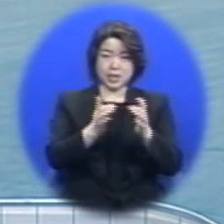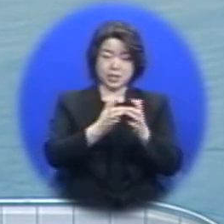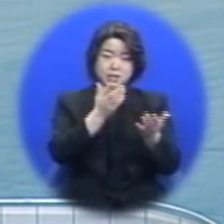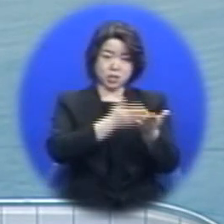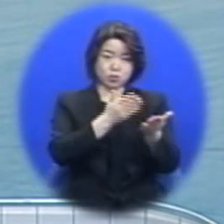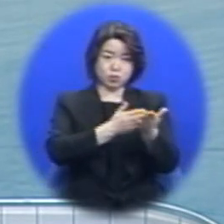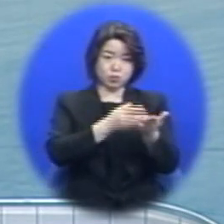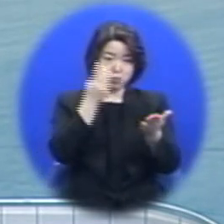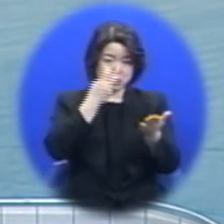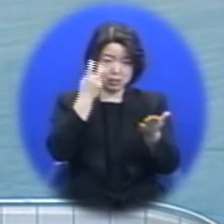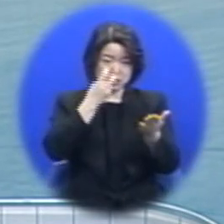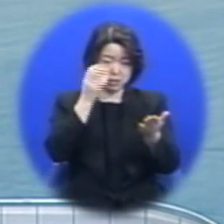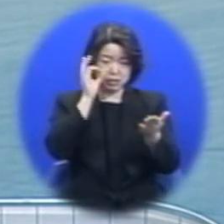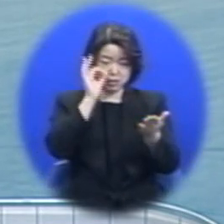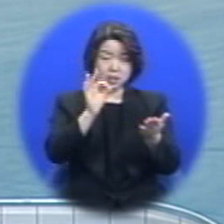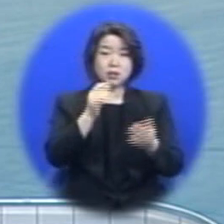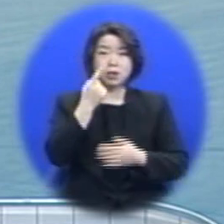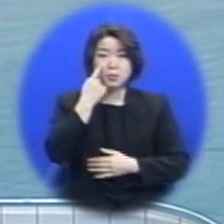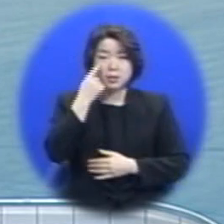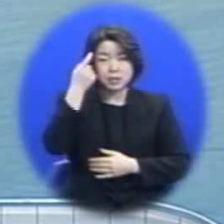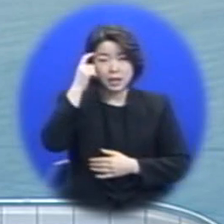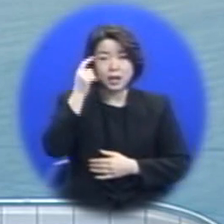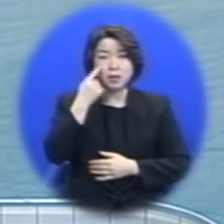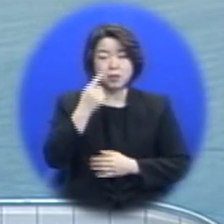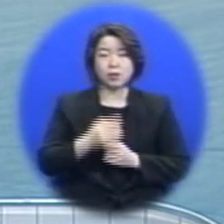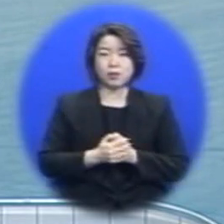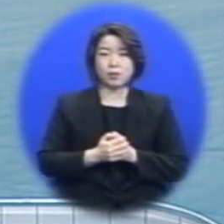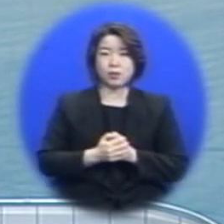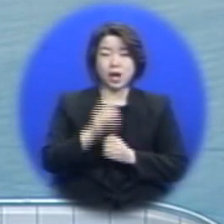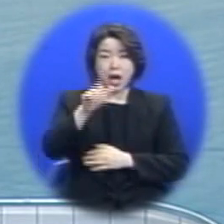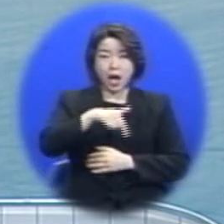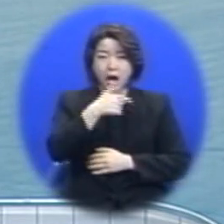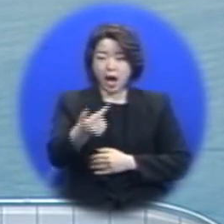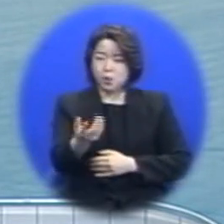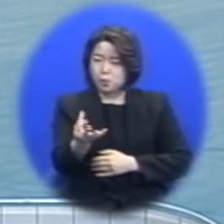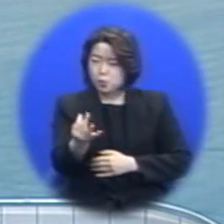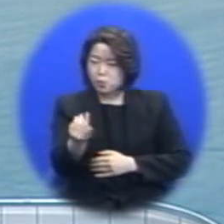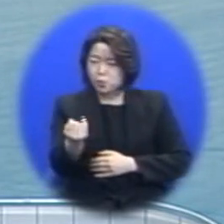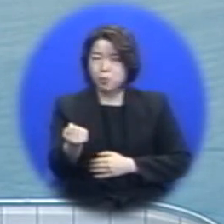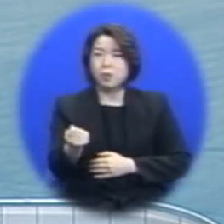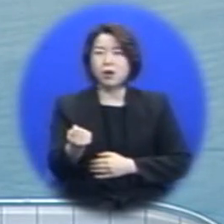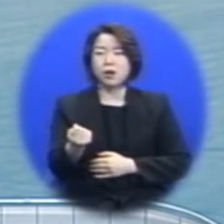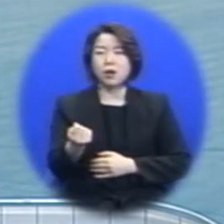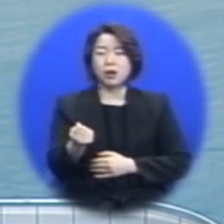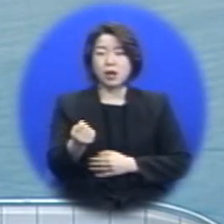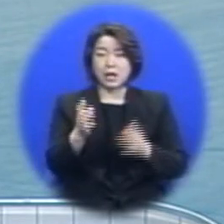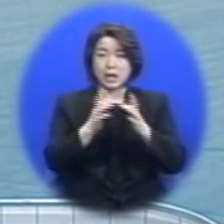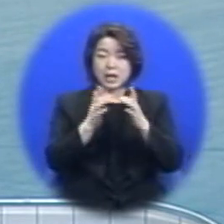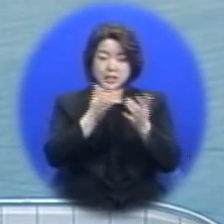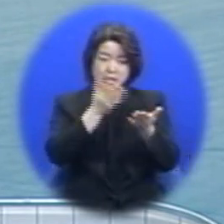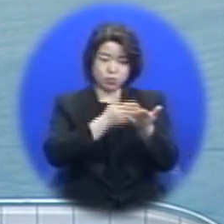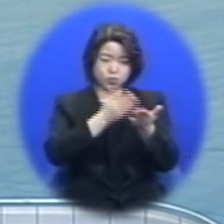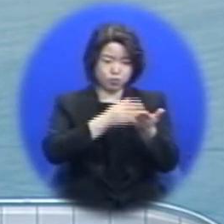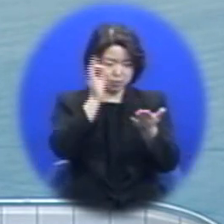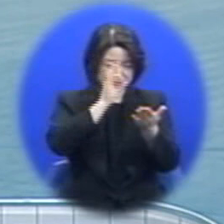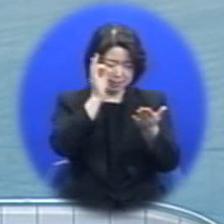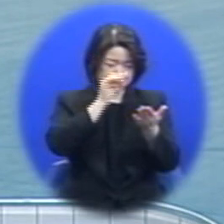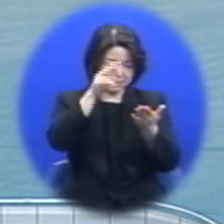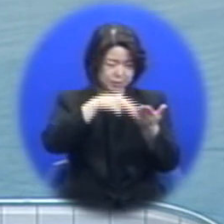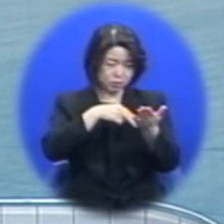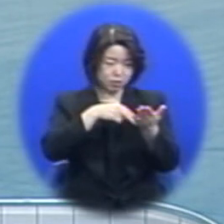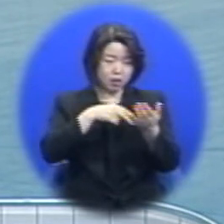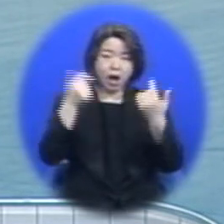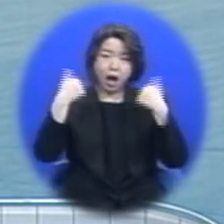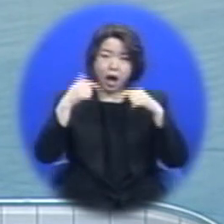한번 생각해 보십시오. 우리는 하루에도 몇 번씩 인터넷 뉴스를 검색합니다. 항상 새로운